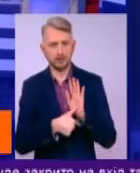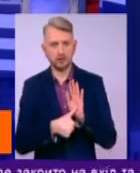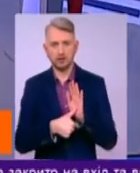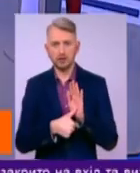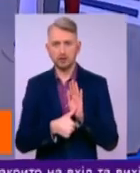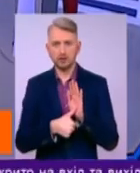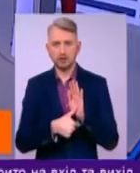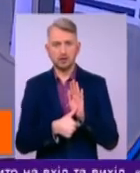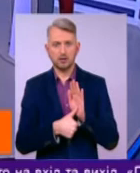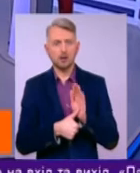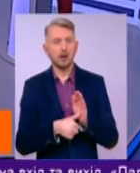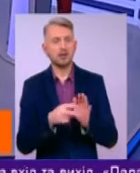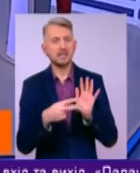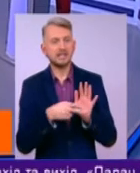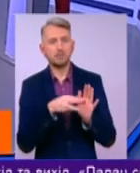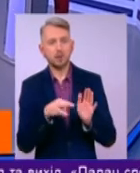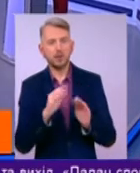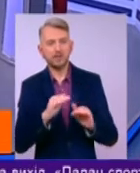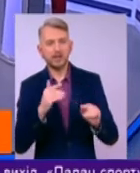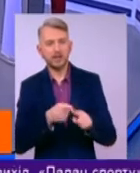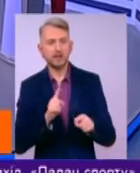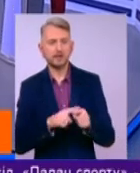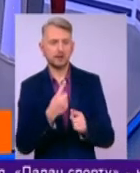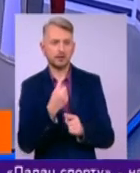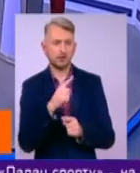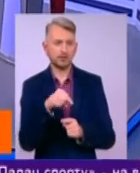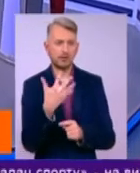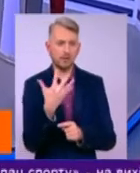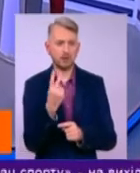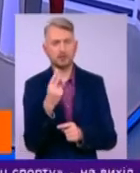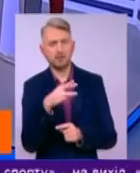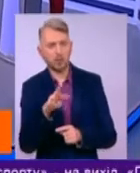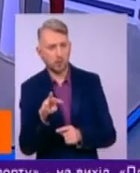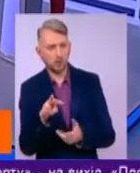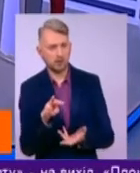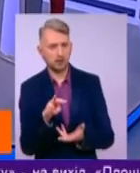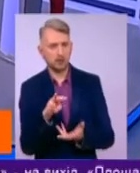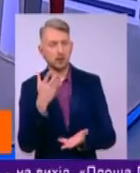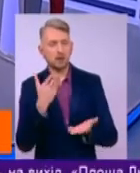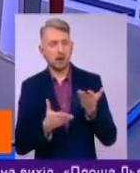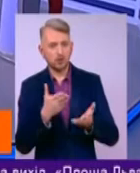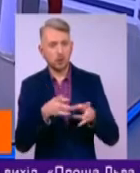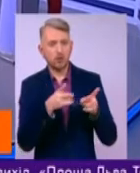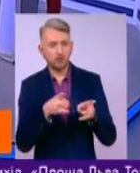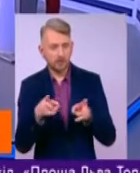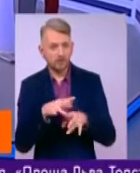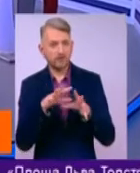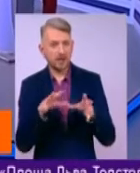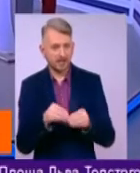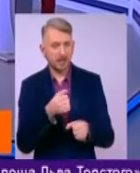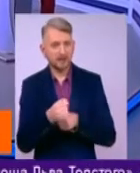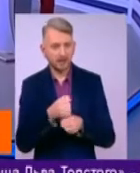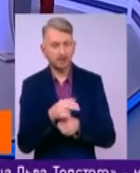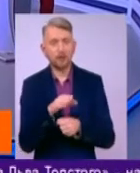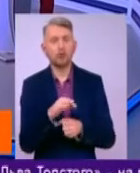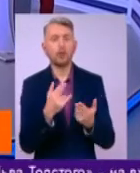третя, 7 мільйонів дітей – це 1,5-2 мільйони. Ну, скажімо так, якщо жертвою взагалі насильства, то